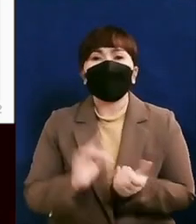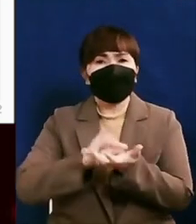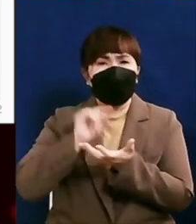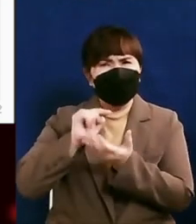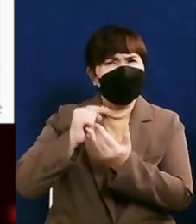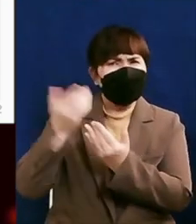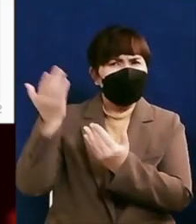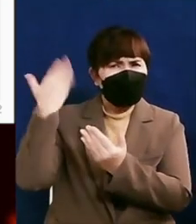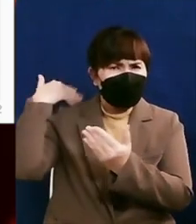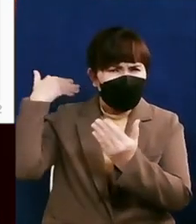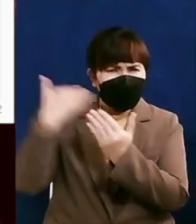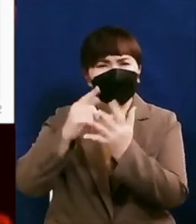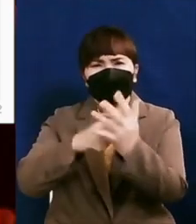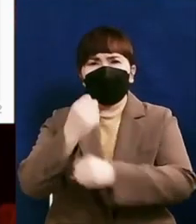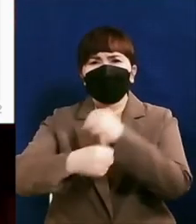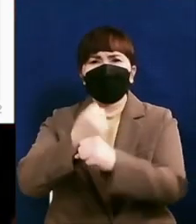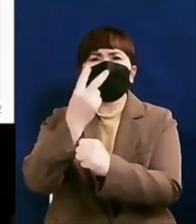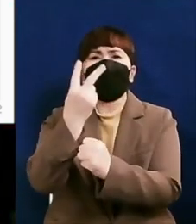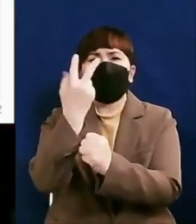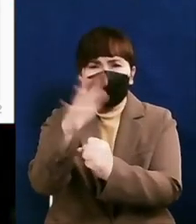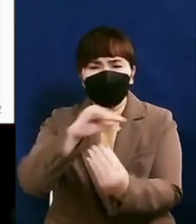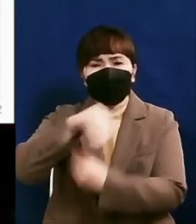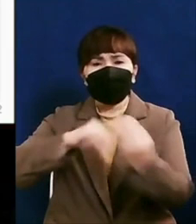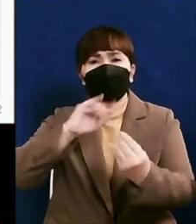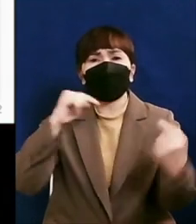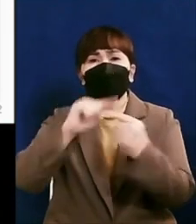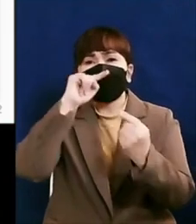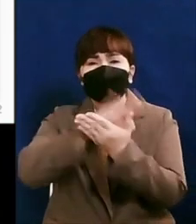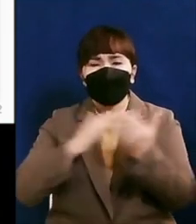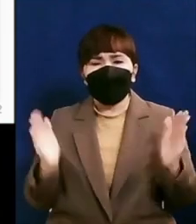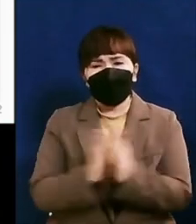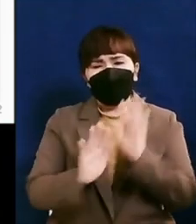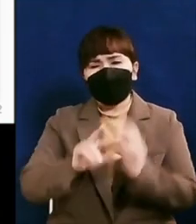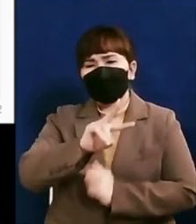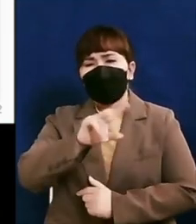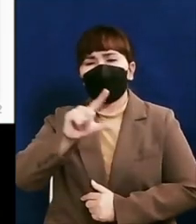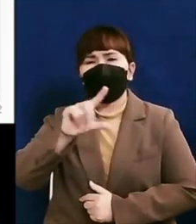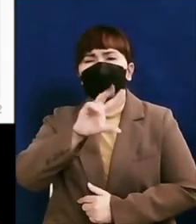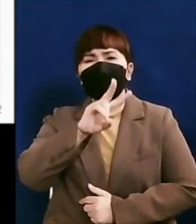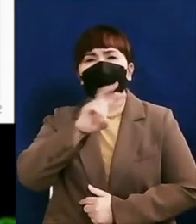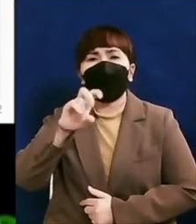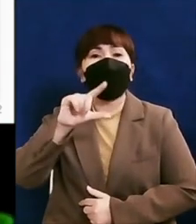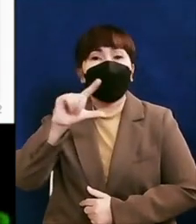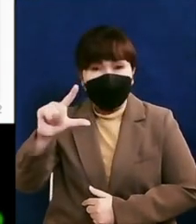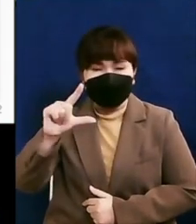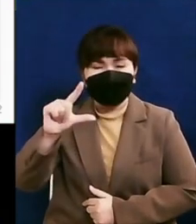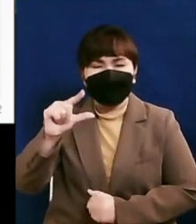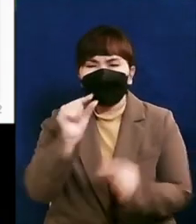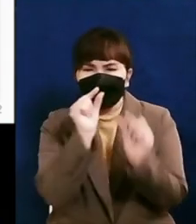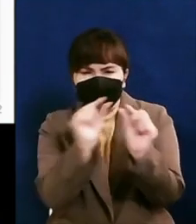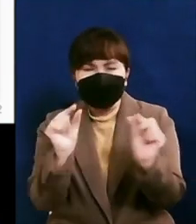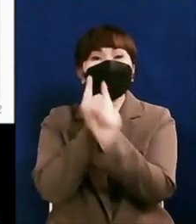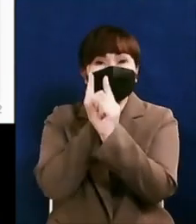2ปีมาแล้วนะครับนะฮะประมาณ200ล้านเม็ดนะครับนะฮะเพราะนั้นจะเห็นได้ว่